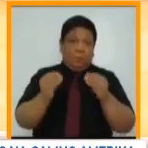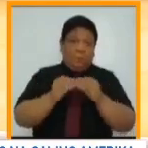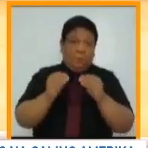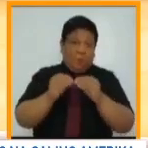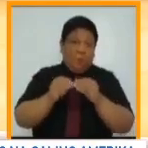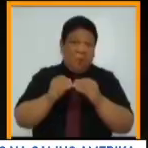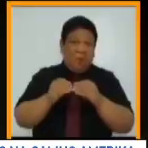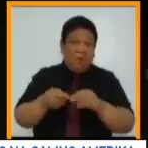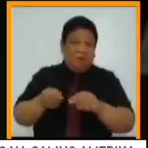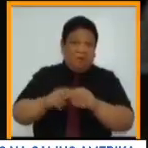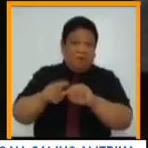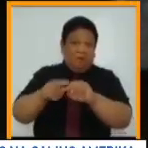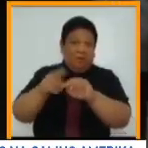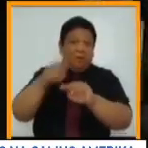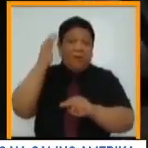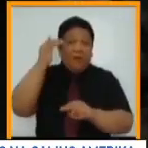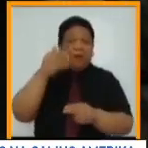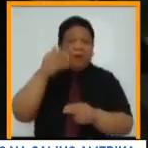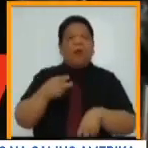Reyes.